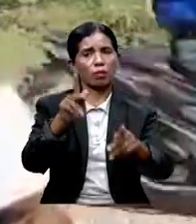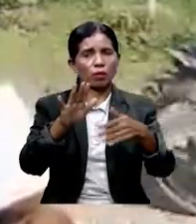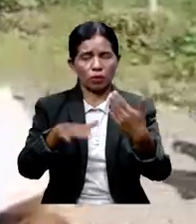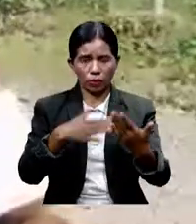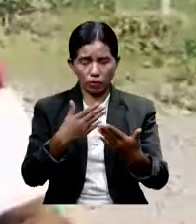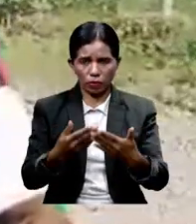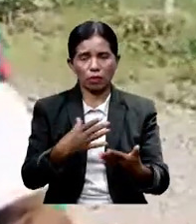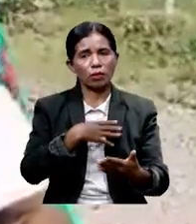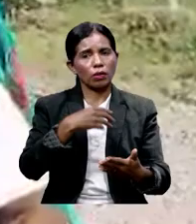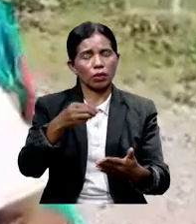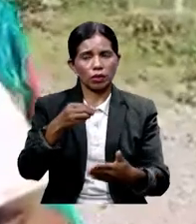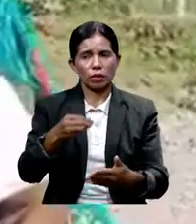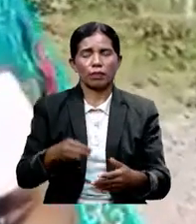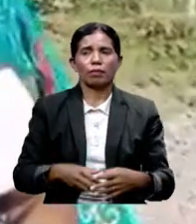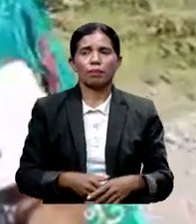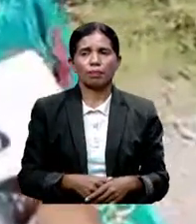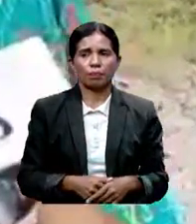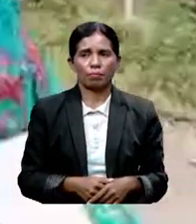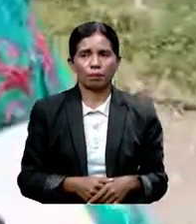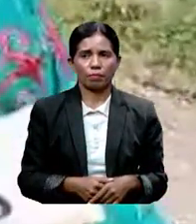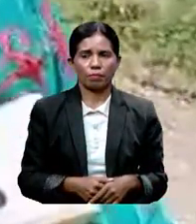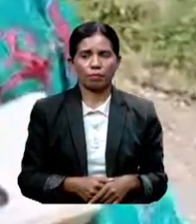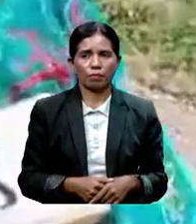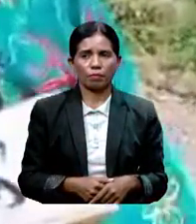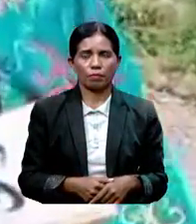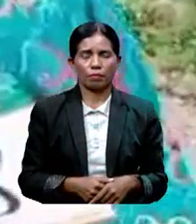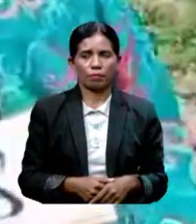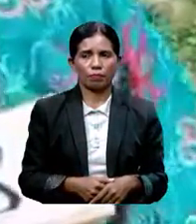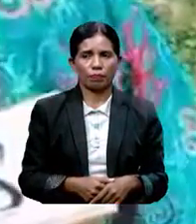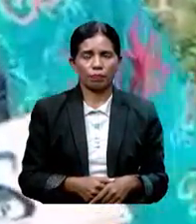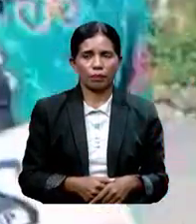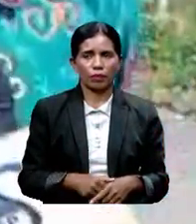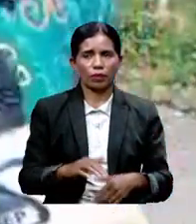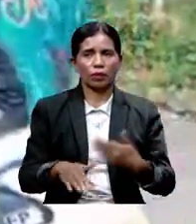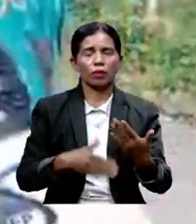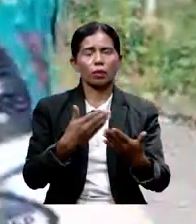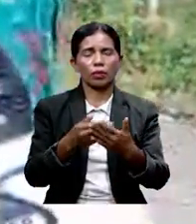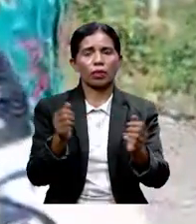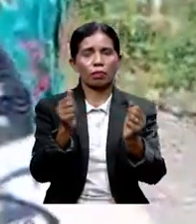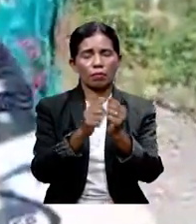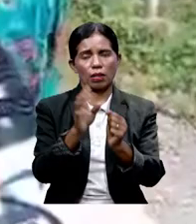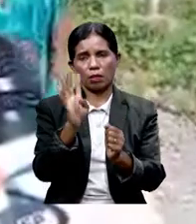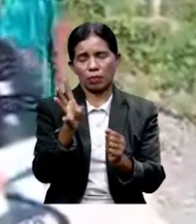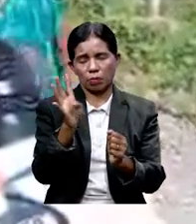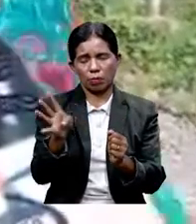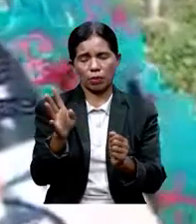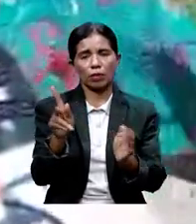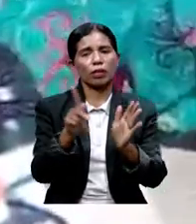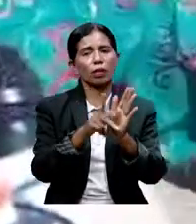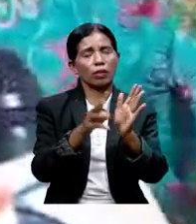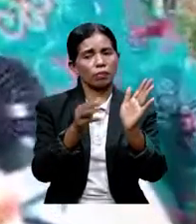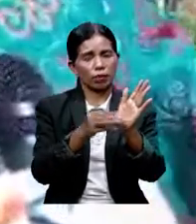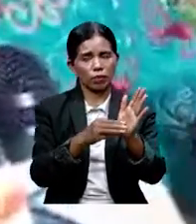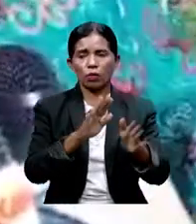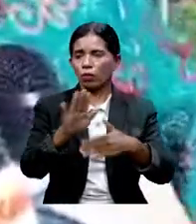jalan, masyarakat umum yang nanti akan menggunakan. Totalnya 40 kilo lebih, kalau di total semua ya.